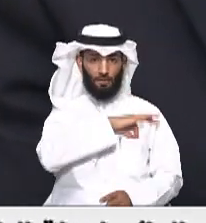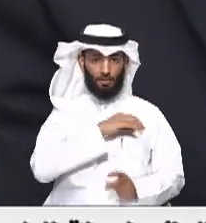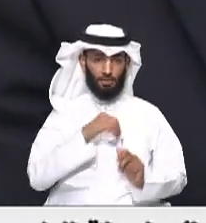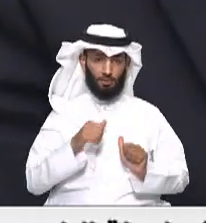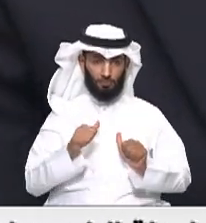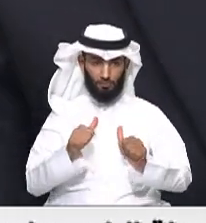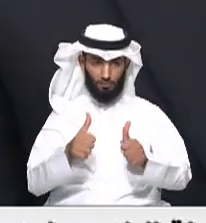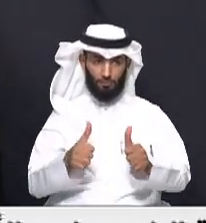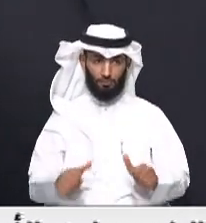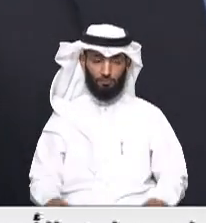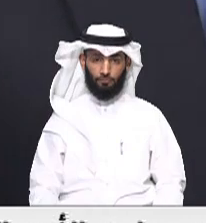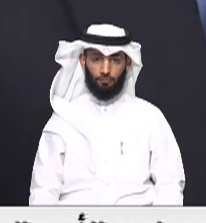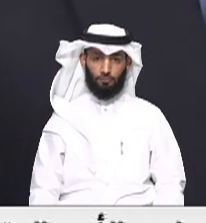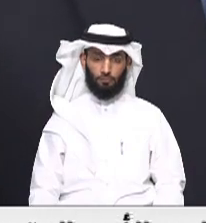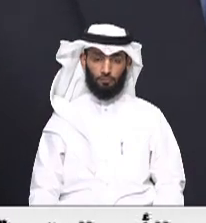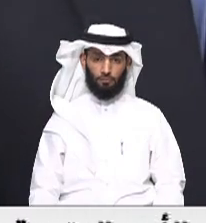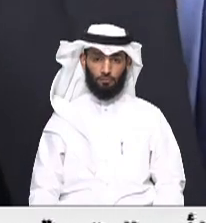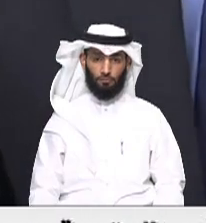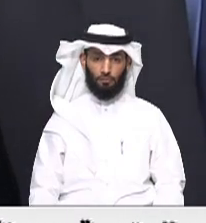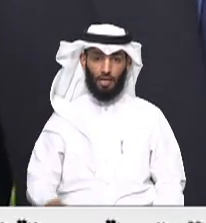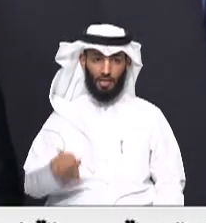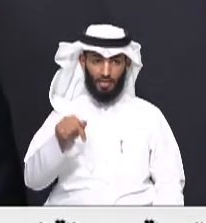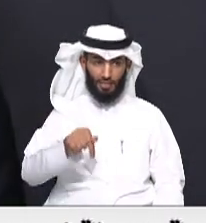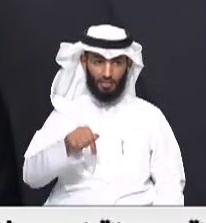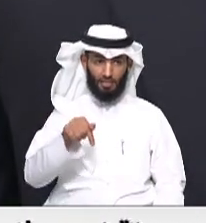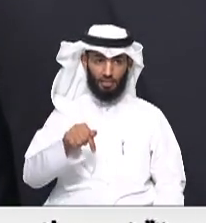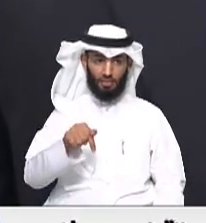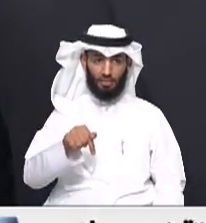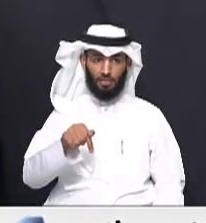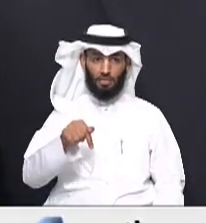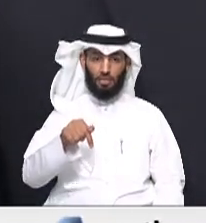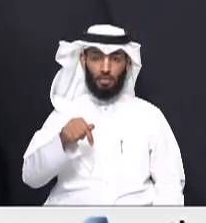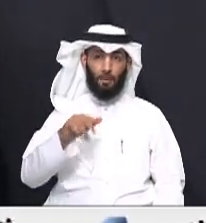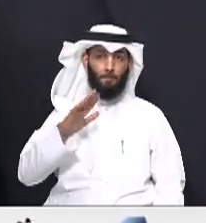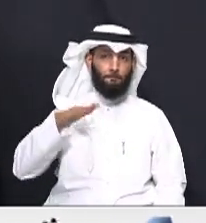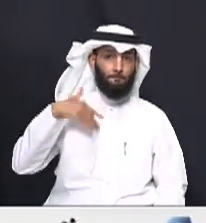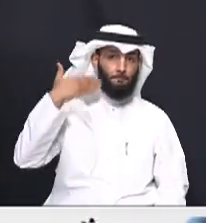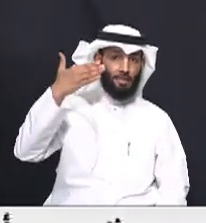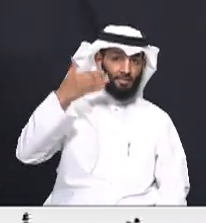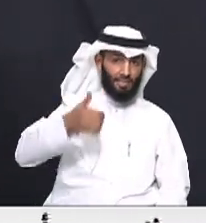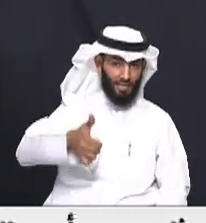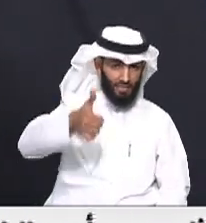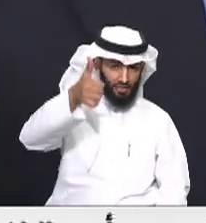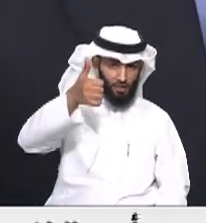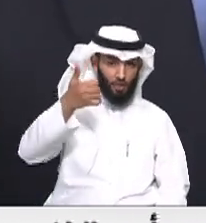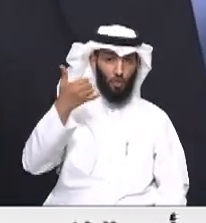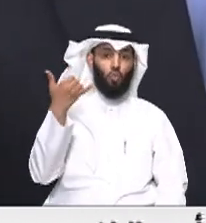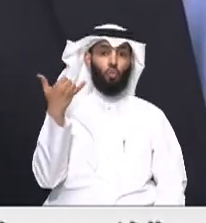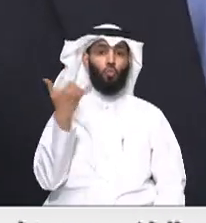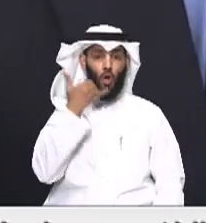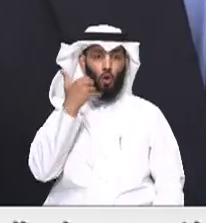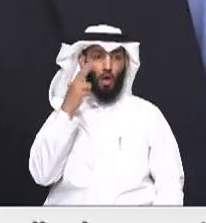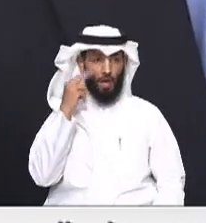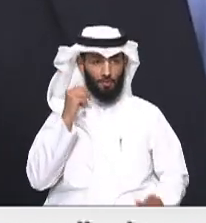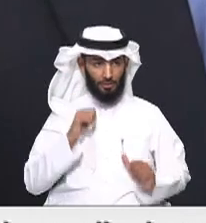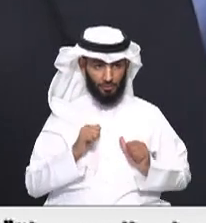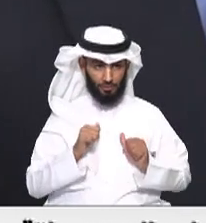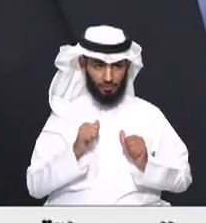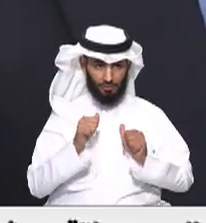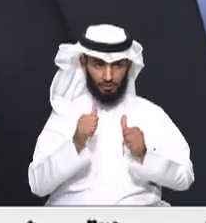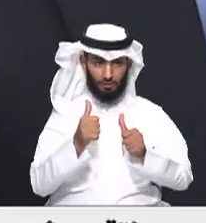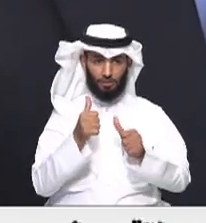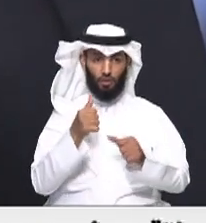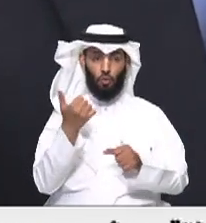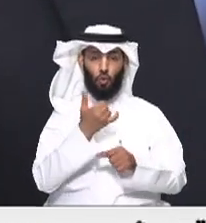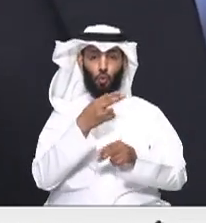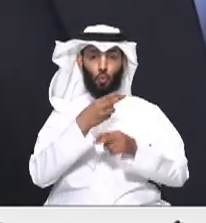فحتى لا يكون الشكل الجديد أسوأ من الشكل الحالي، من الطبيعي بندر أن يتحرك سمو ولي